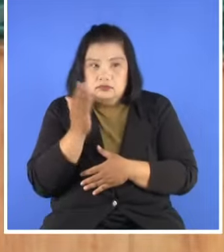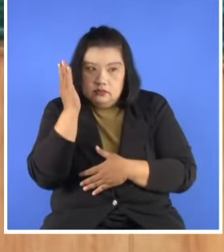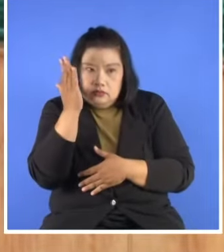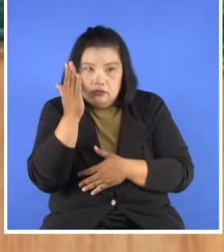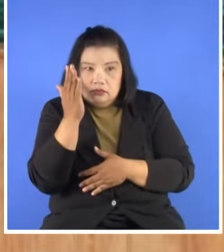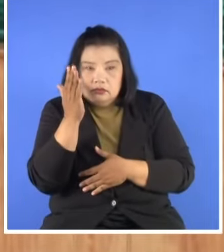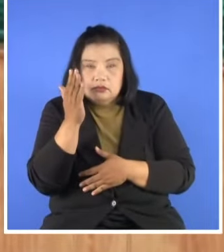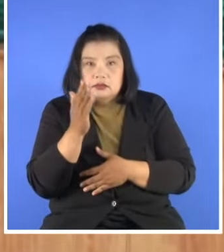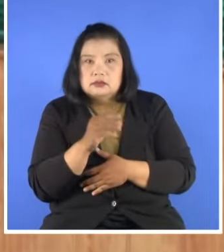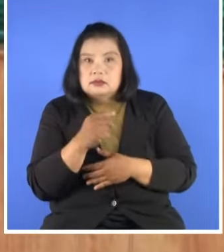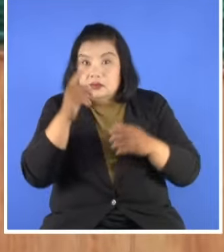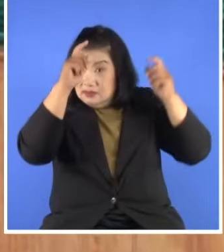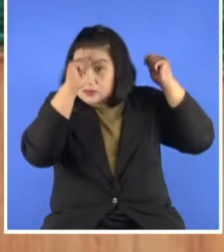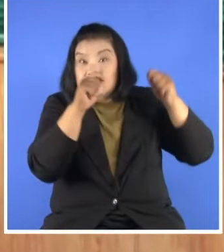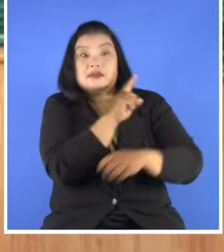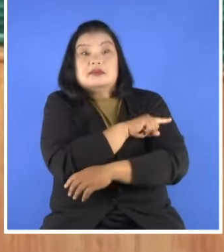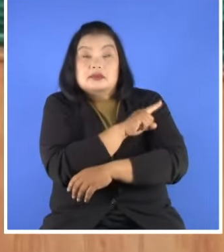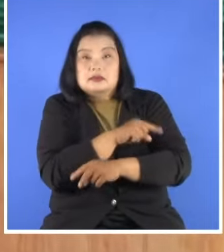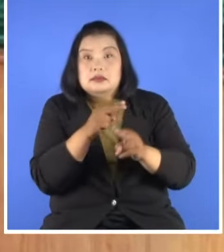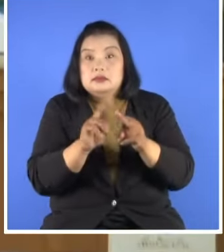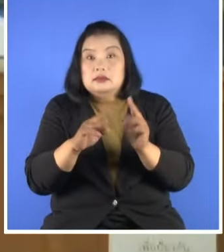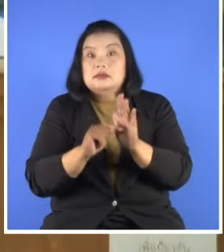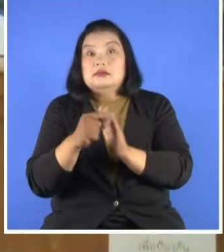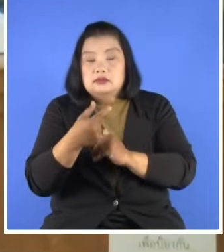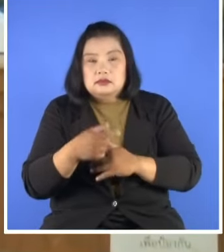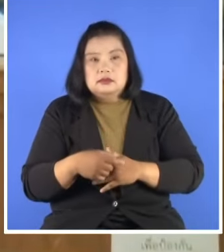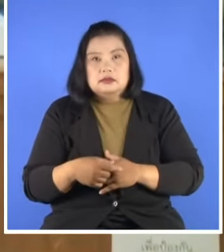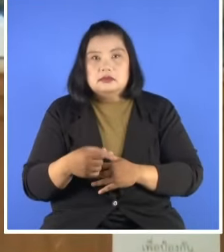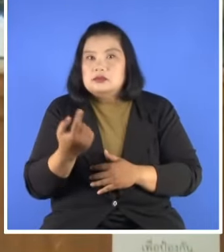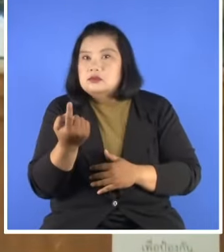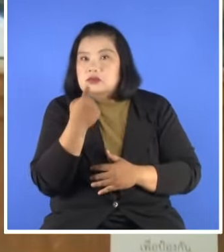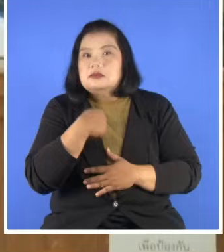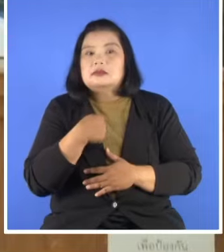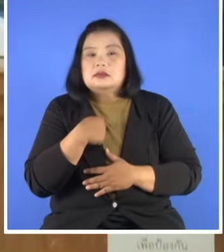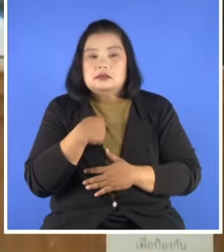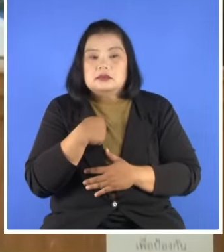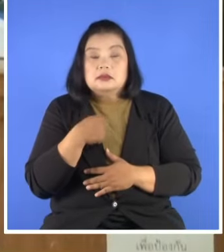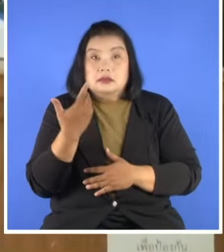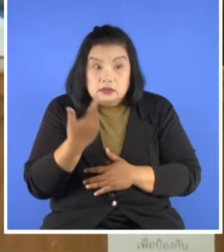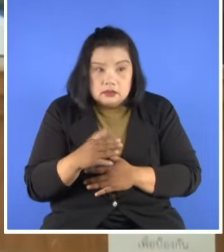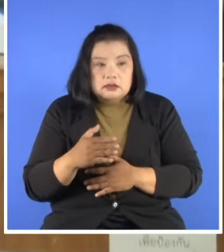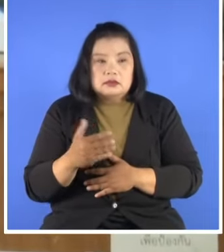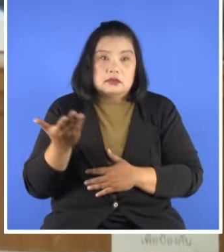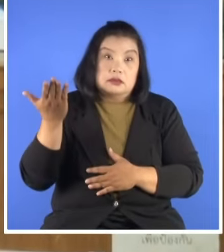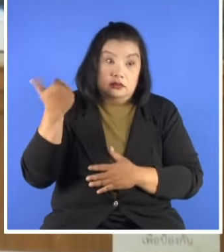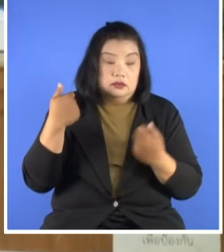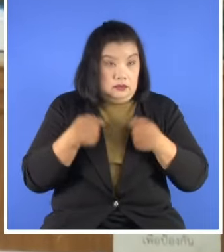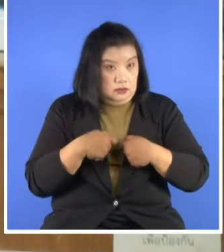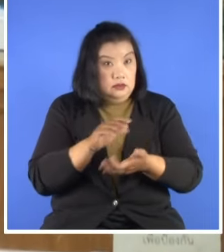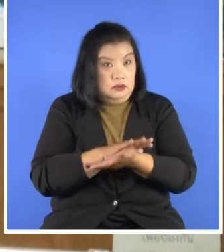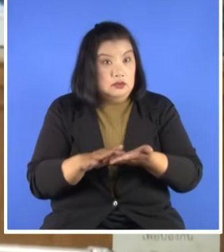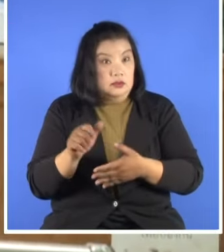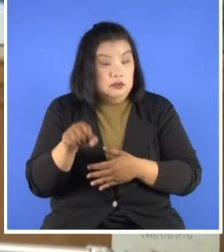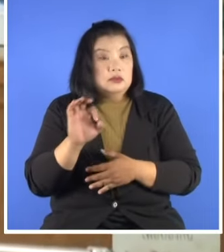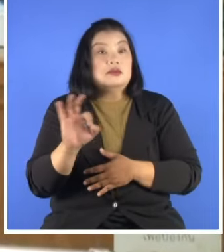ทราบว่าชื่อบางรังสิตเนี่ยไปคมขู่แล้วก็ด่าเธอนี่นะครับวันที่บังรังสิตขึ้นโรงพักเมื่อวานนี้แต่งตัวเนี่ยถูกต้องตาม่ากฎ